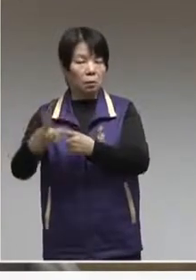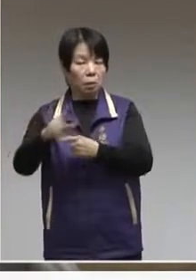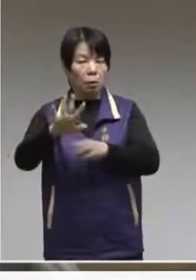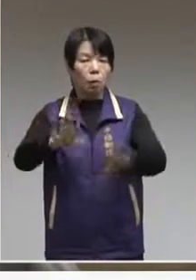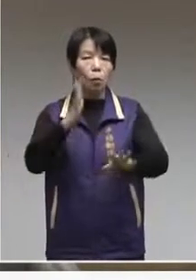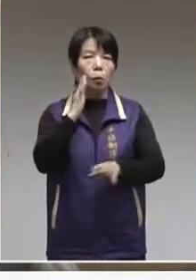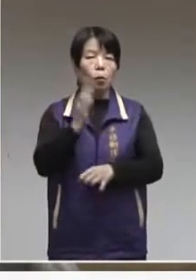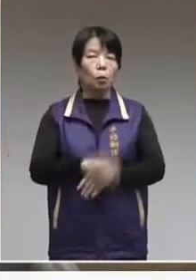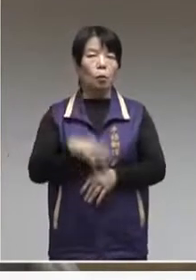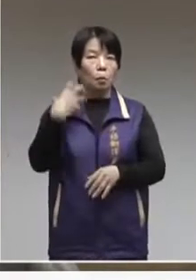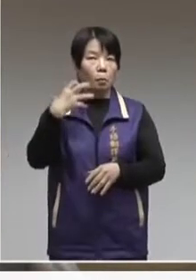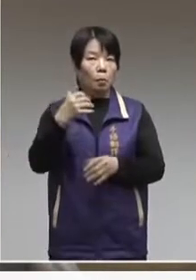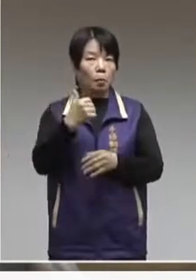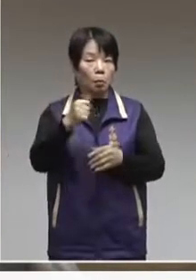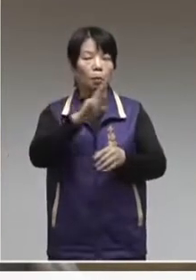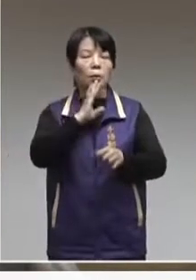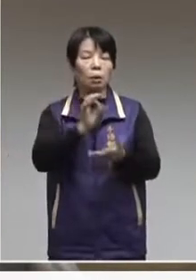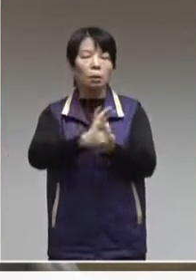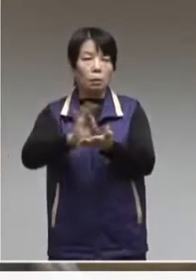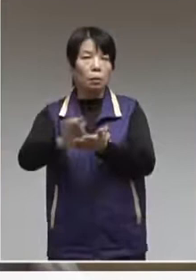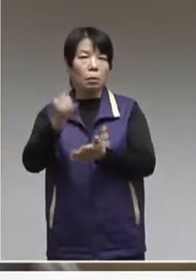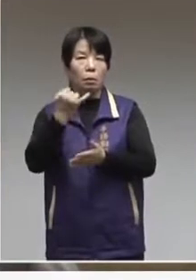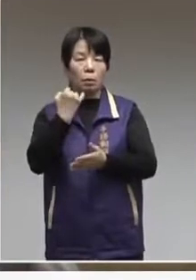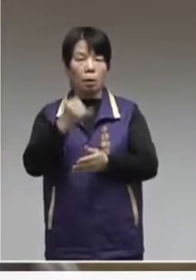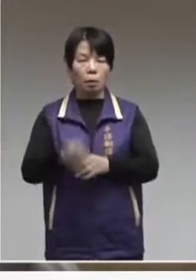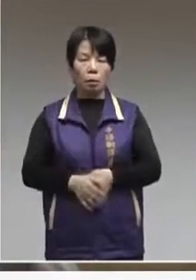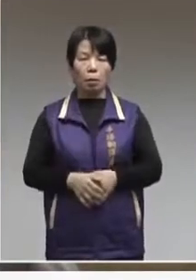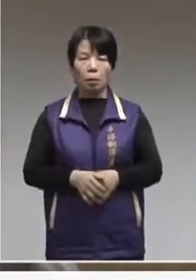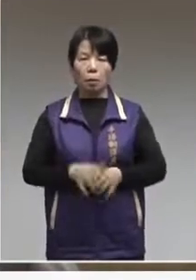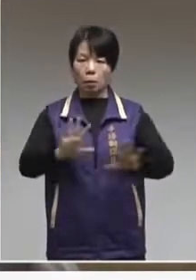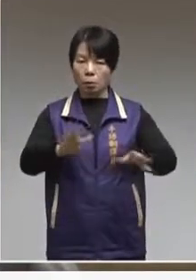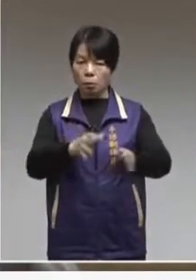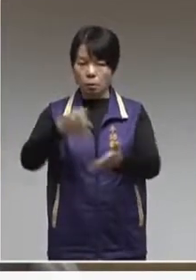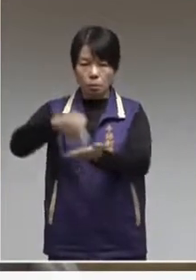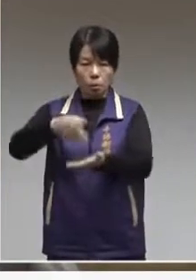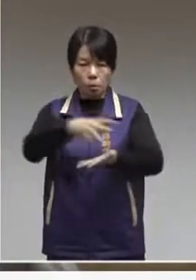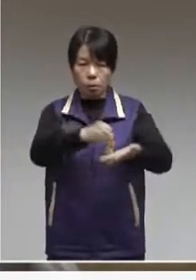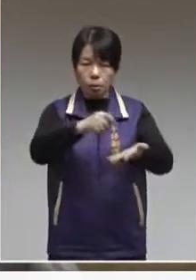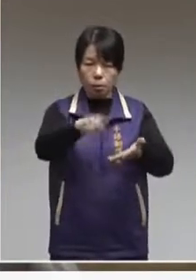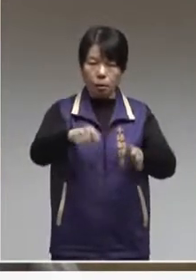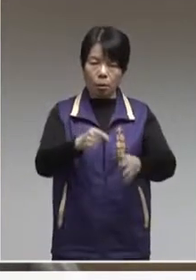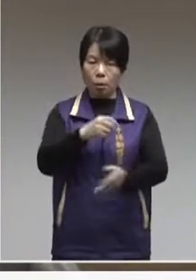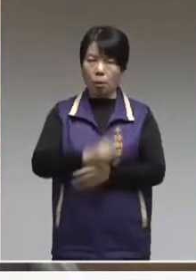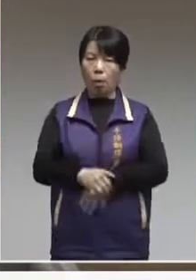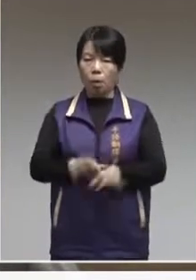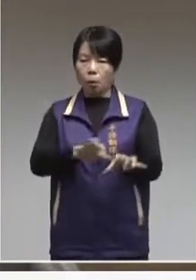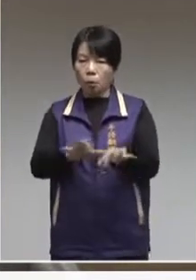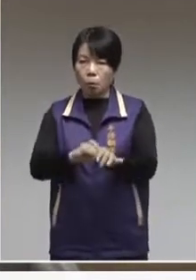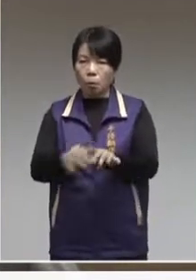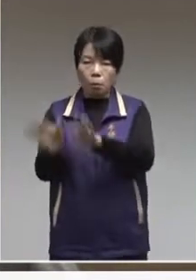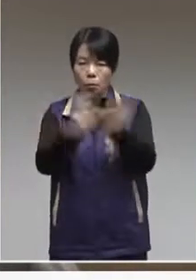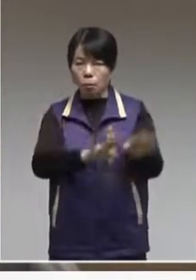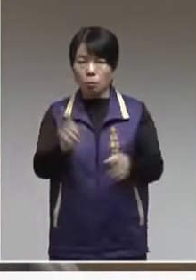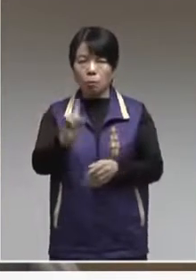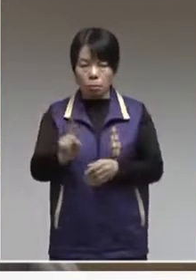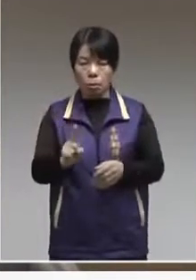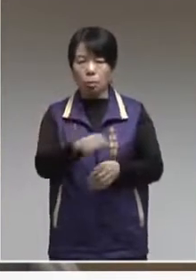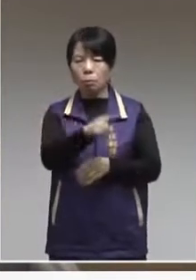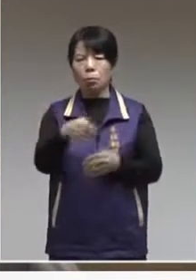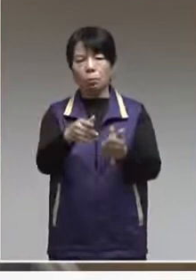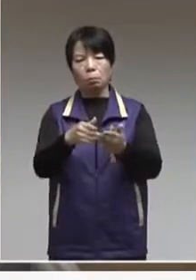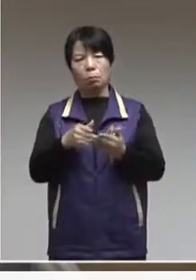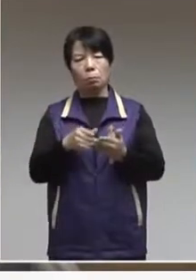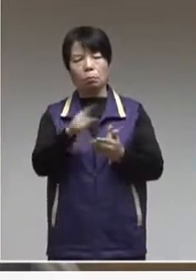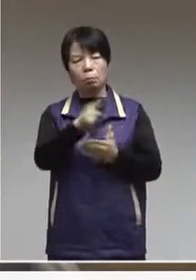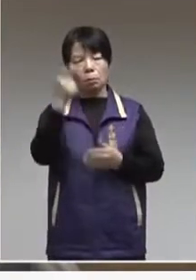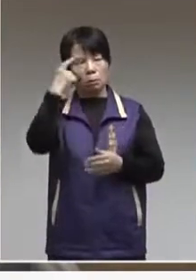祥又说，民众还是可以用。那想要请问潘检记，就是实际的操作的情形，我们第一线人员的反应到底是什么情况？这